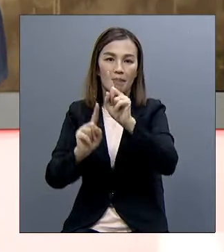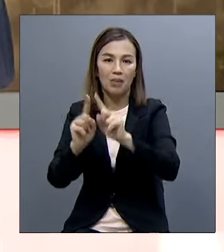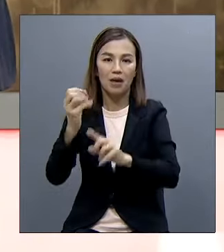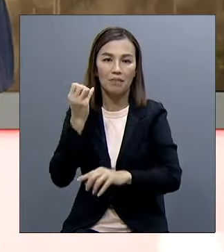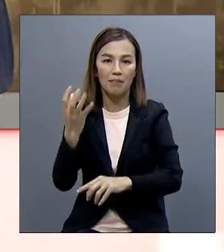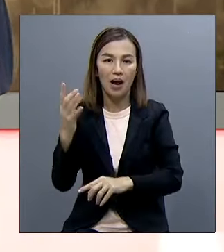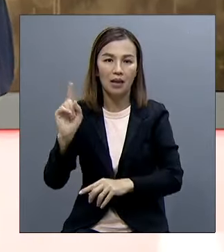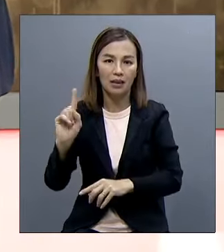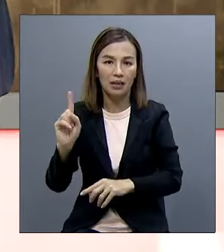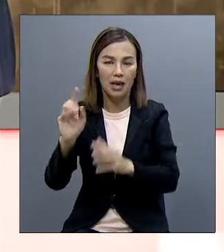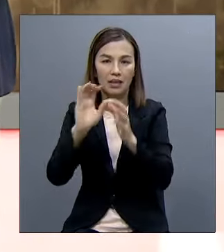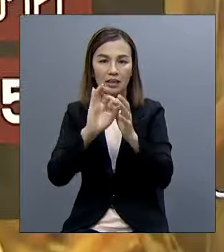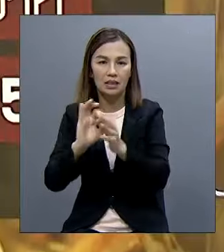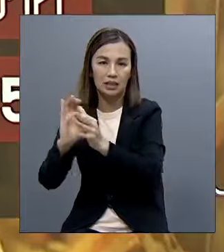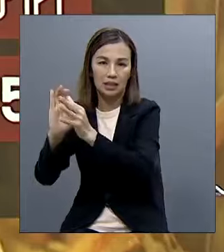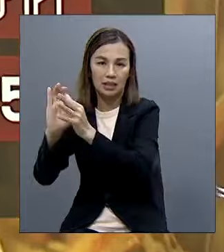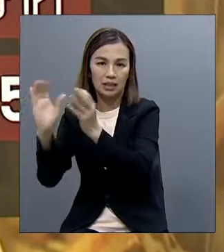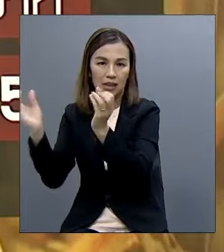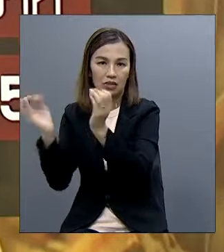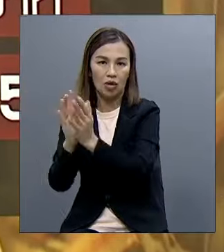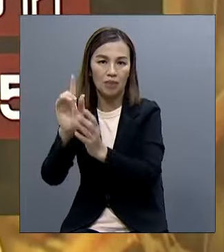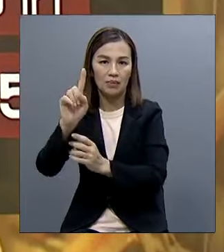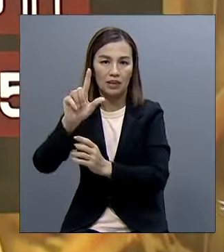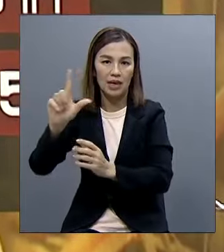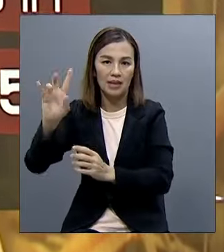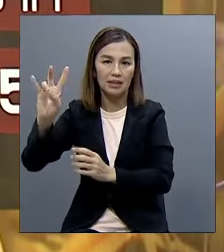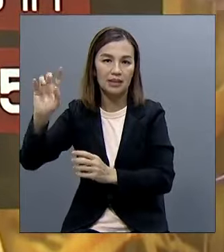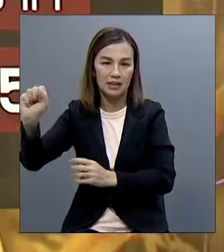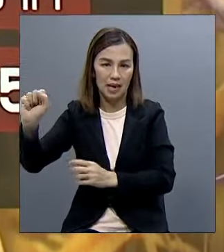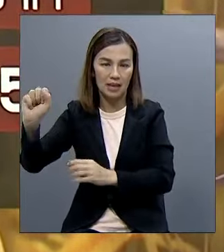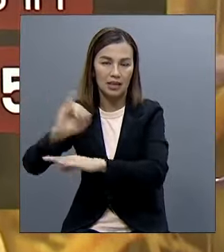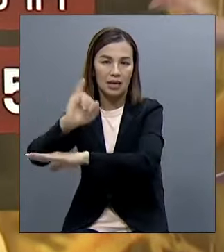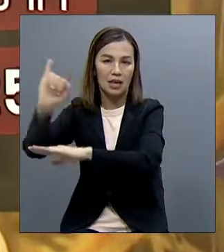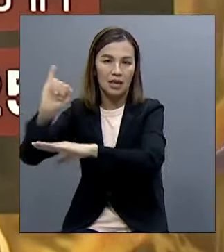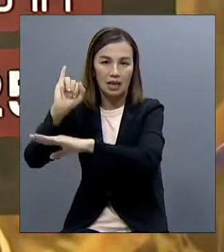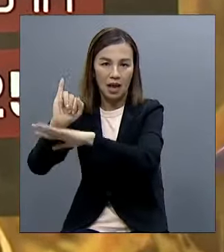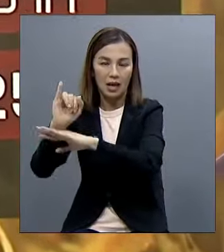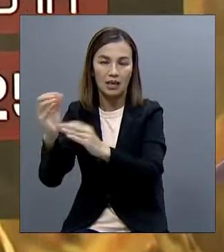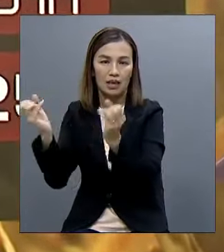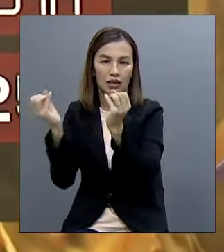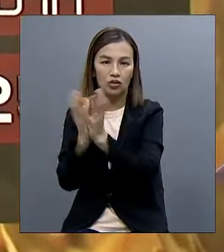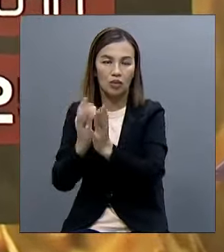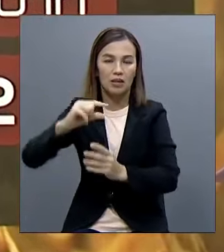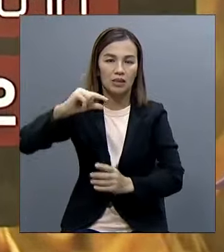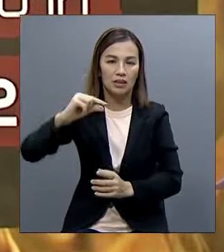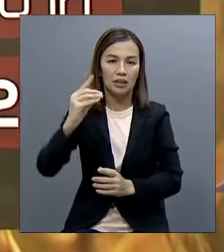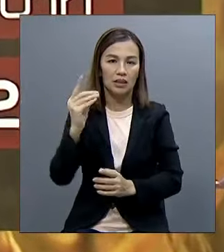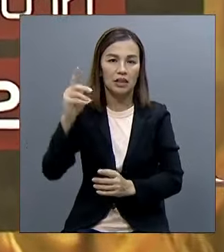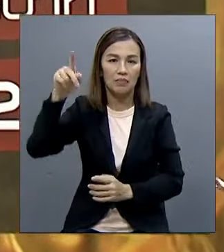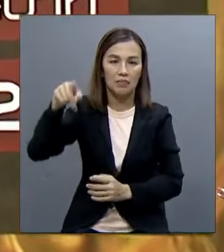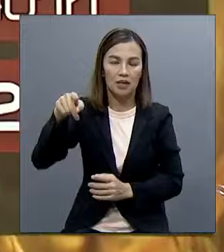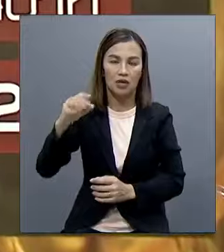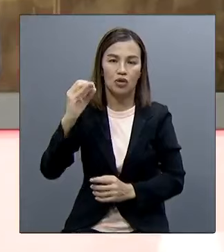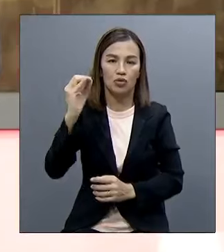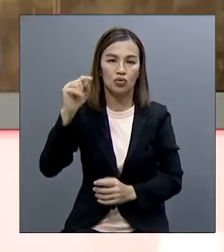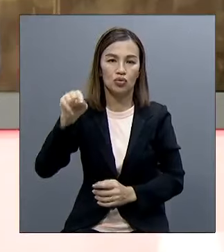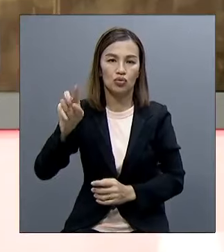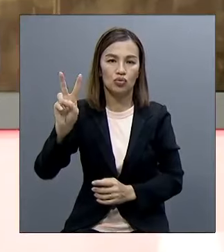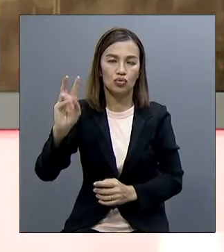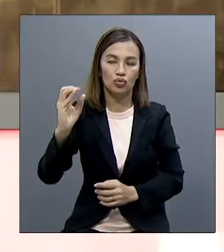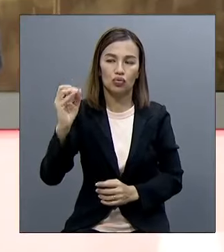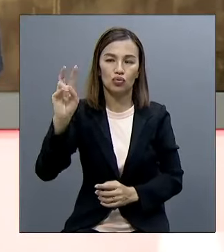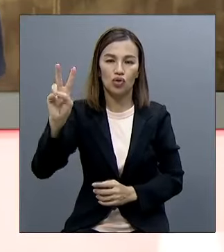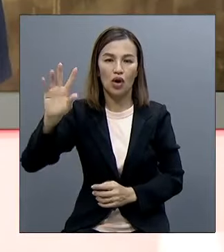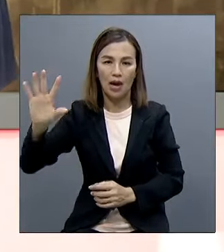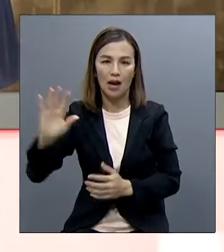นั่นคือมีพื้นที่ได้รับผลกระทบมากกว่า 1, 700,000ไร่นะคะแล้วก็กระทบจอด GDPค่ะร้อยละ0.025